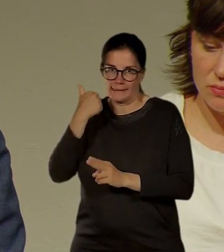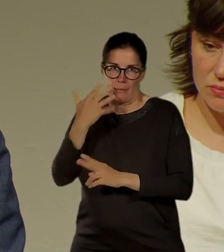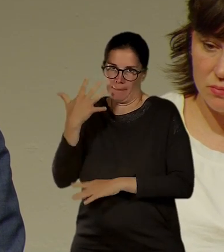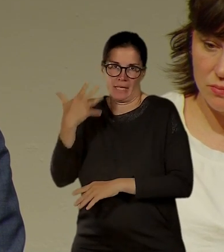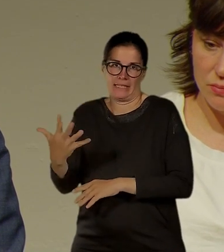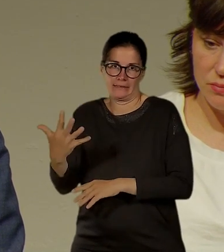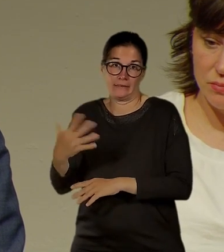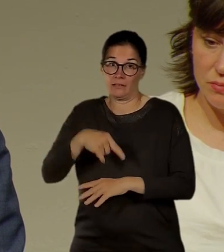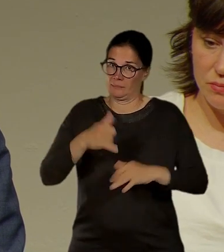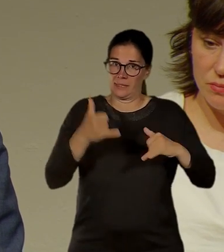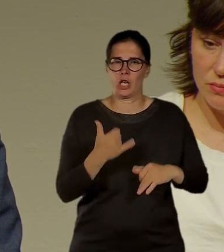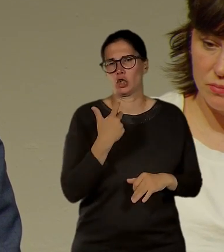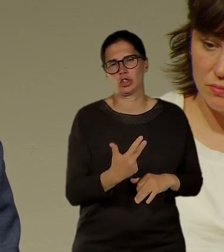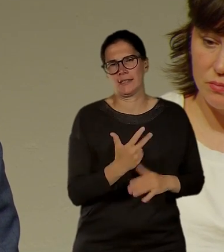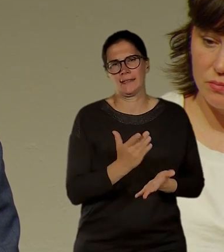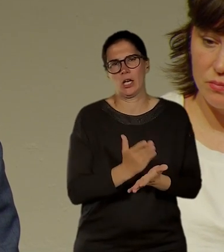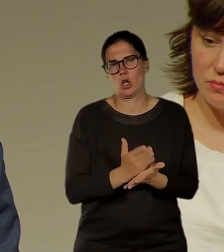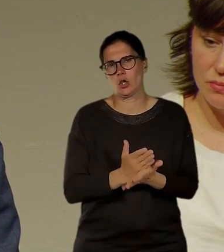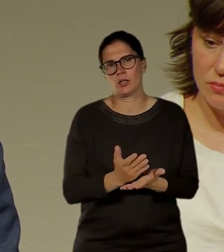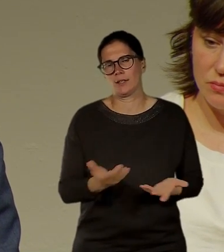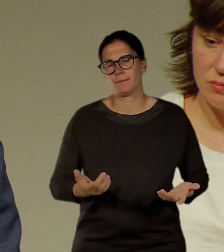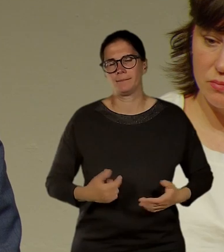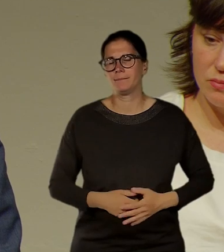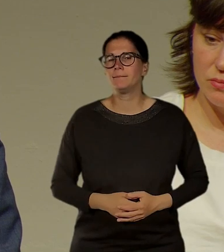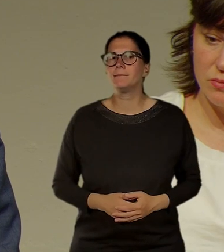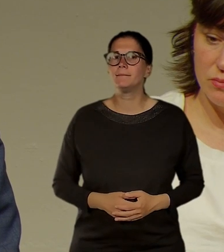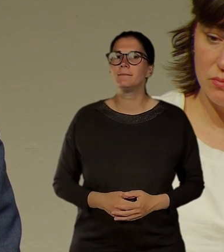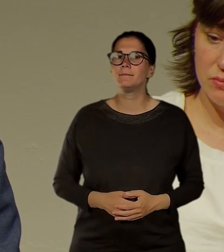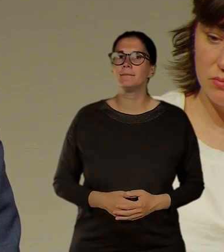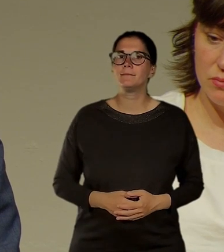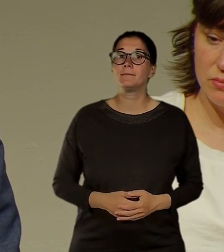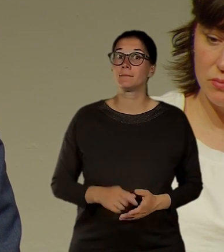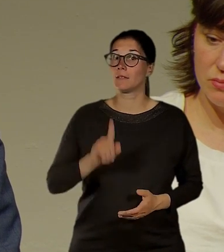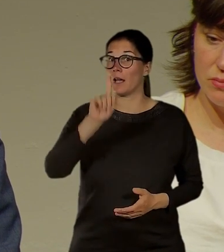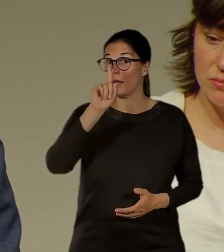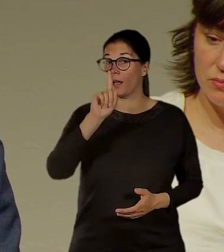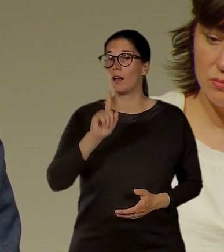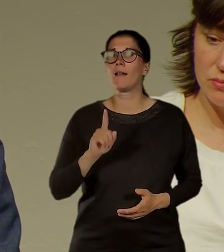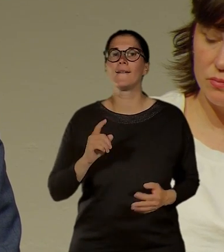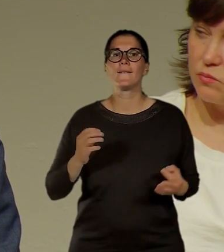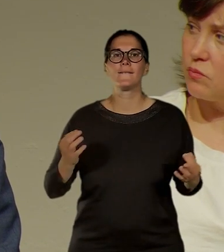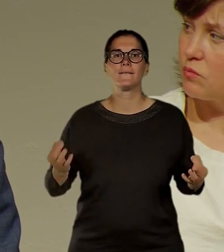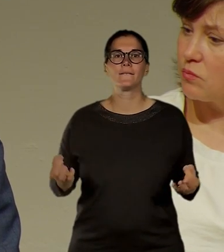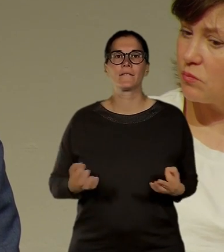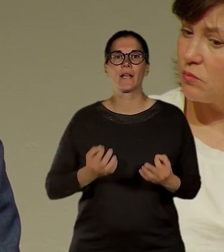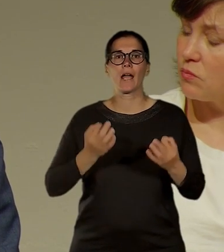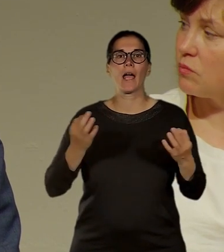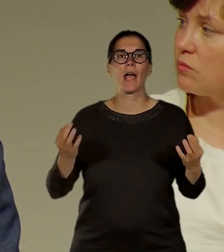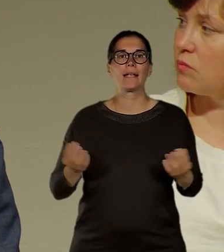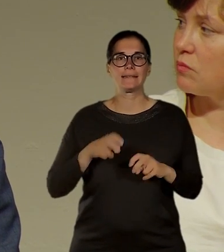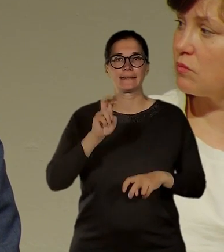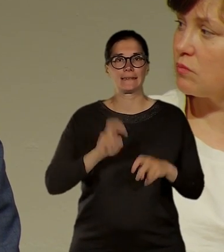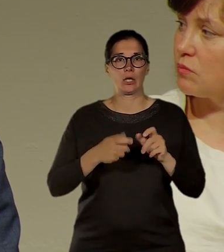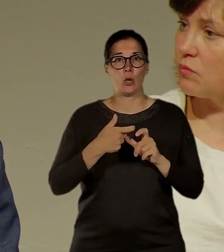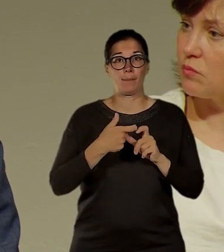to není věc, do kterými bychom mohli takhle skočit. Ale co se týče toho řešení cyklu, já myslím, že